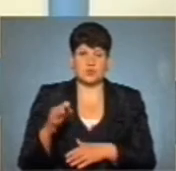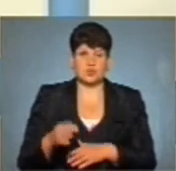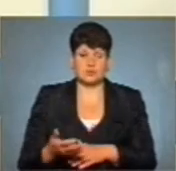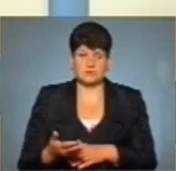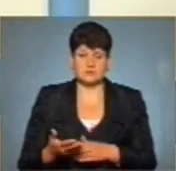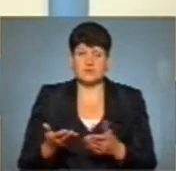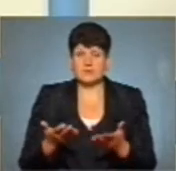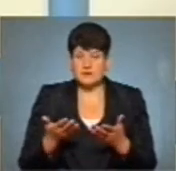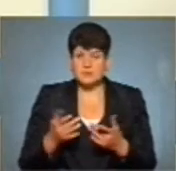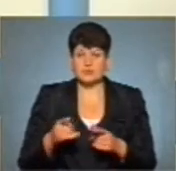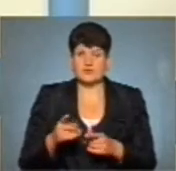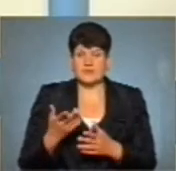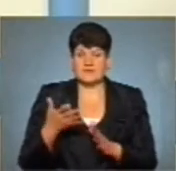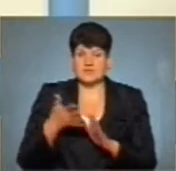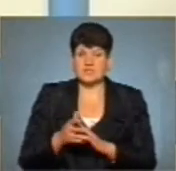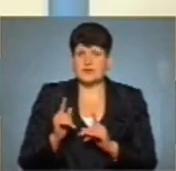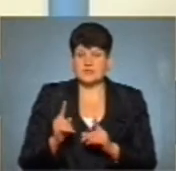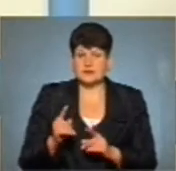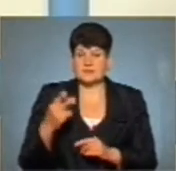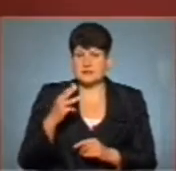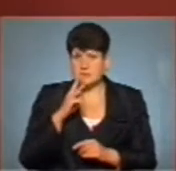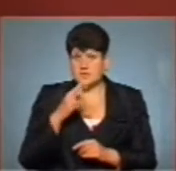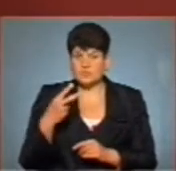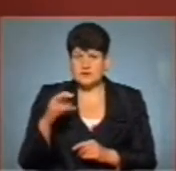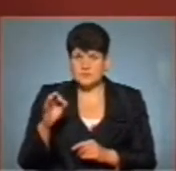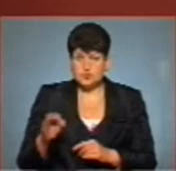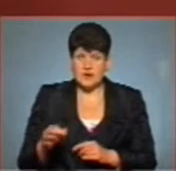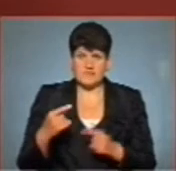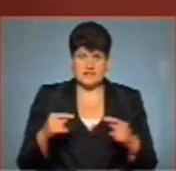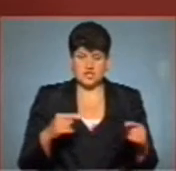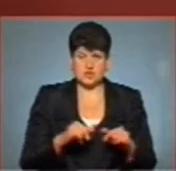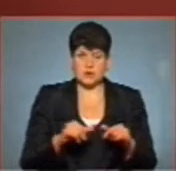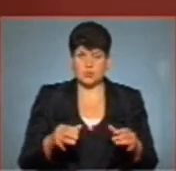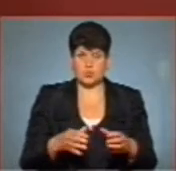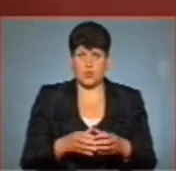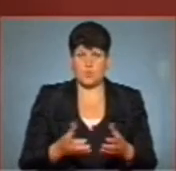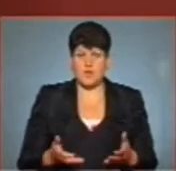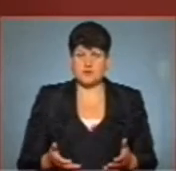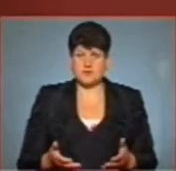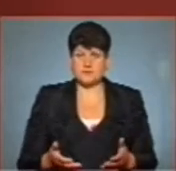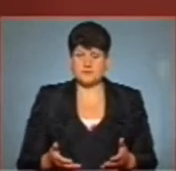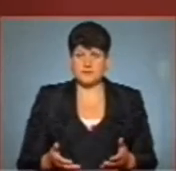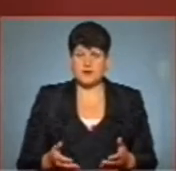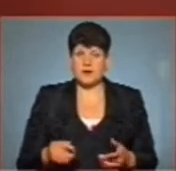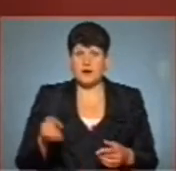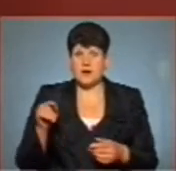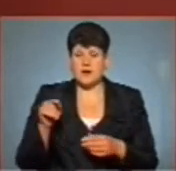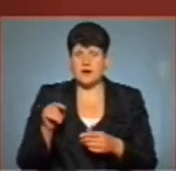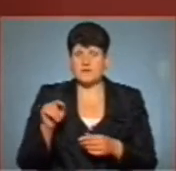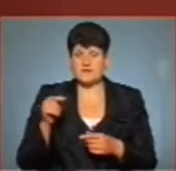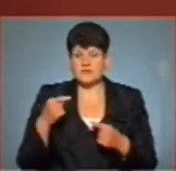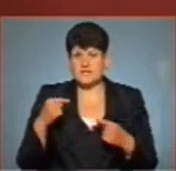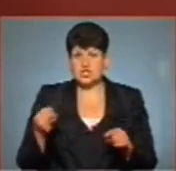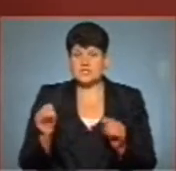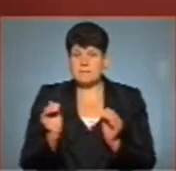Звичайно, що в такій громаді, де 20% йде тільки на утримання апарату, все решта йде на розвиток громади. Натомість в іншій, в